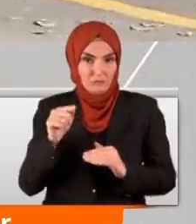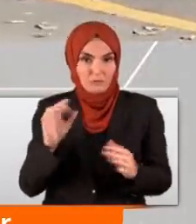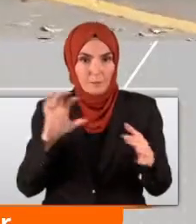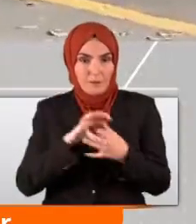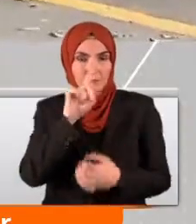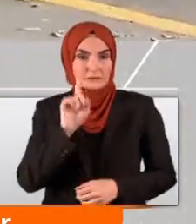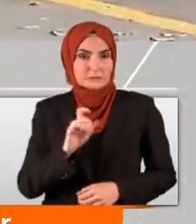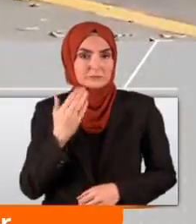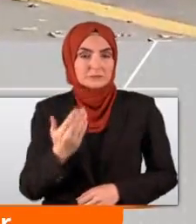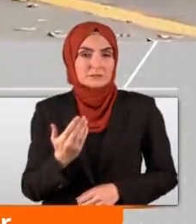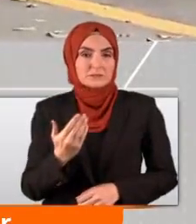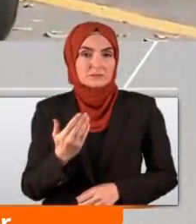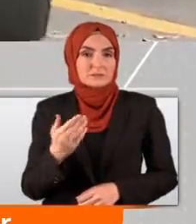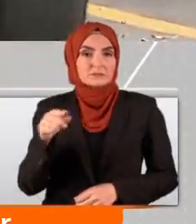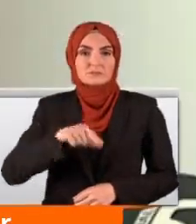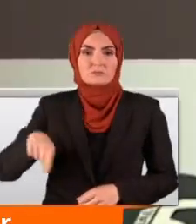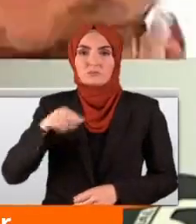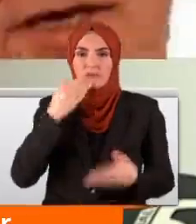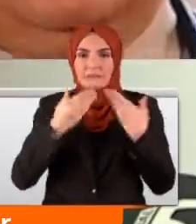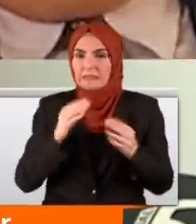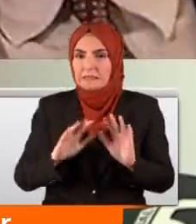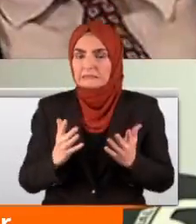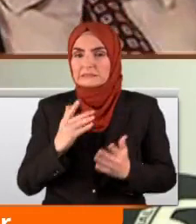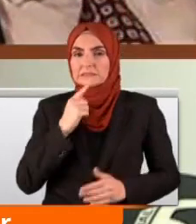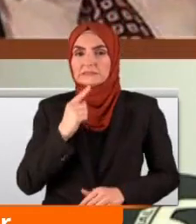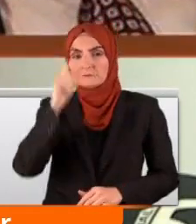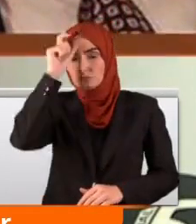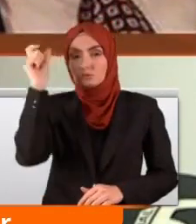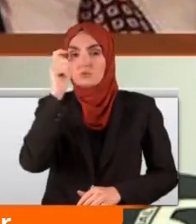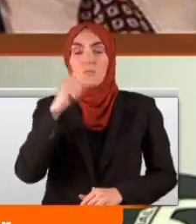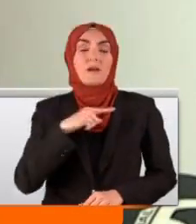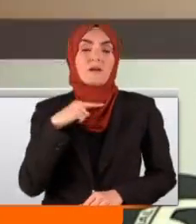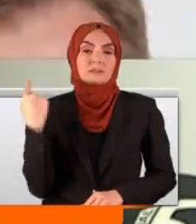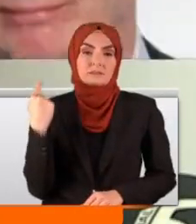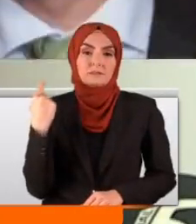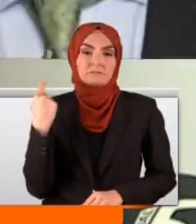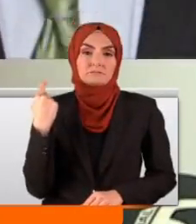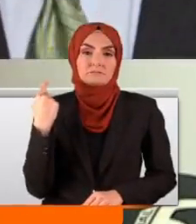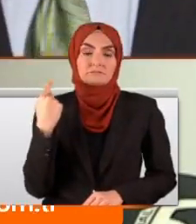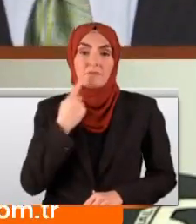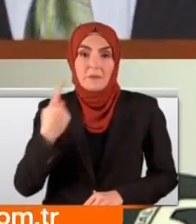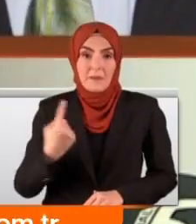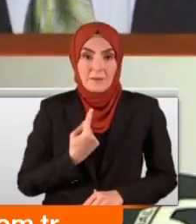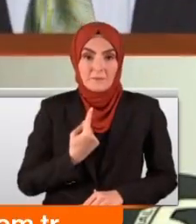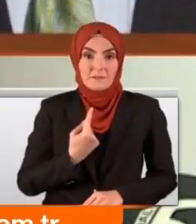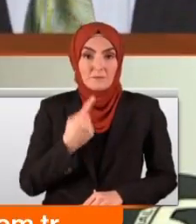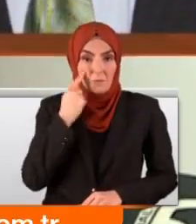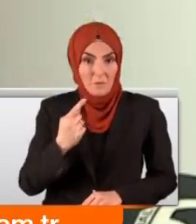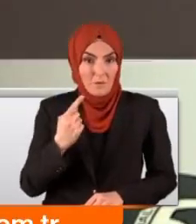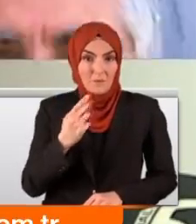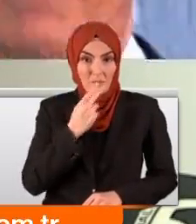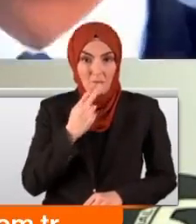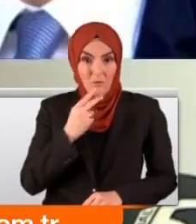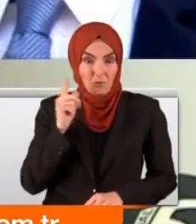ifade edersin? Bunu nasıl ifade edersin? Türkiye asla ve asla kendisine talimat veren bir uslupla